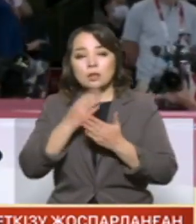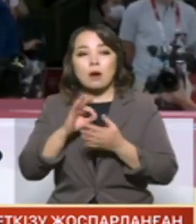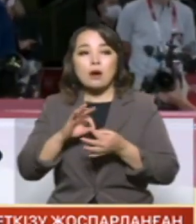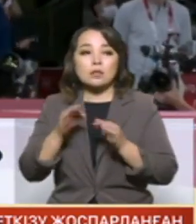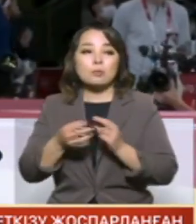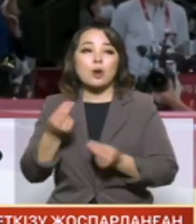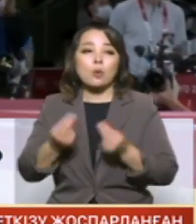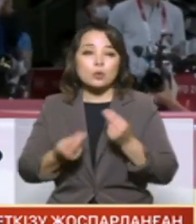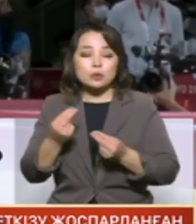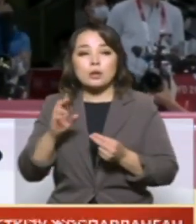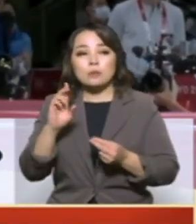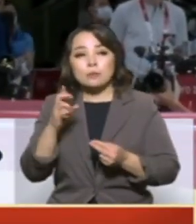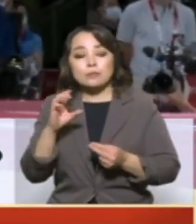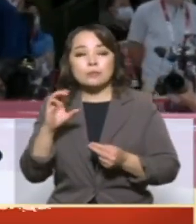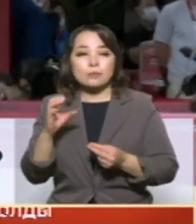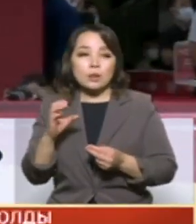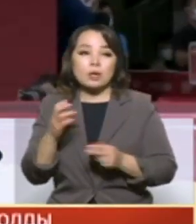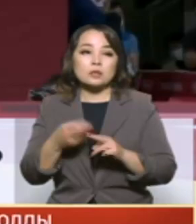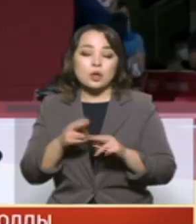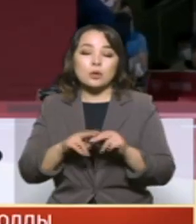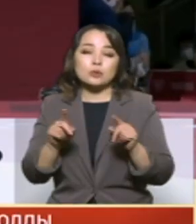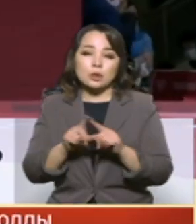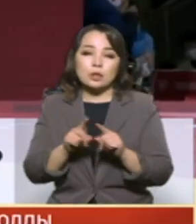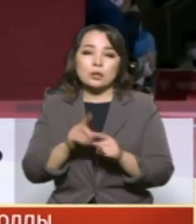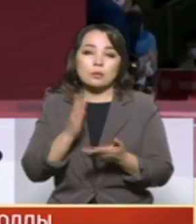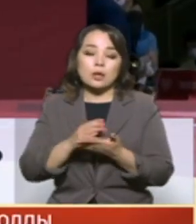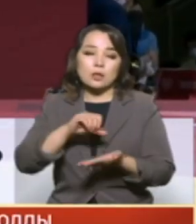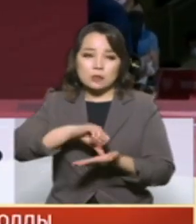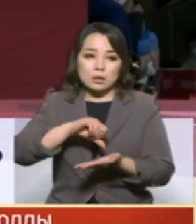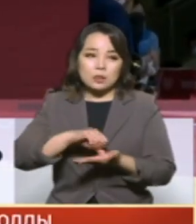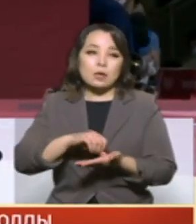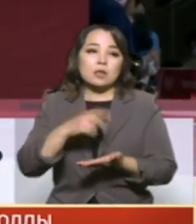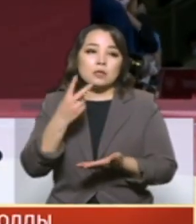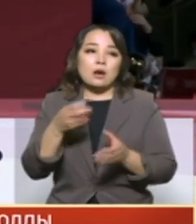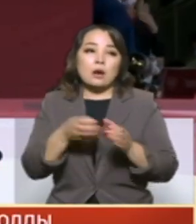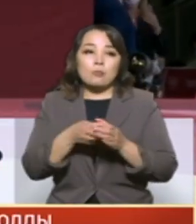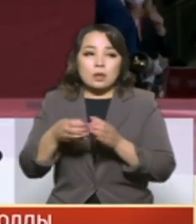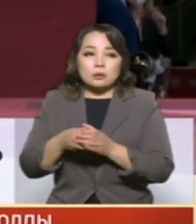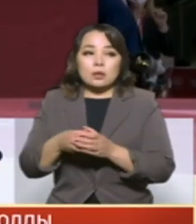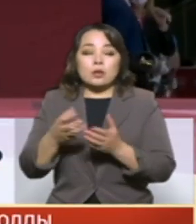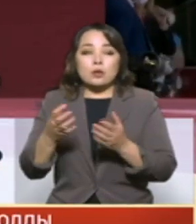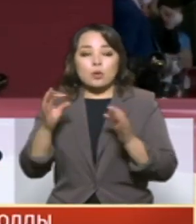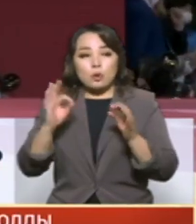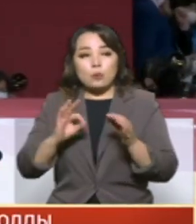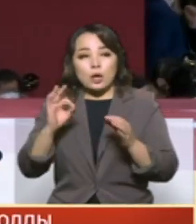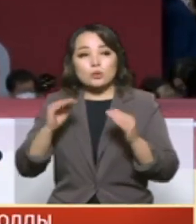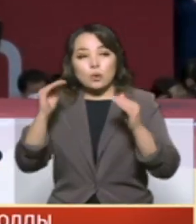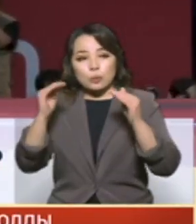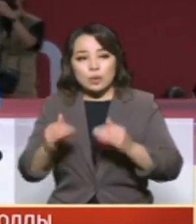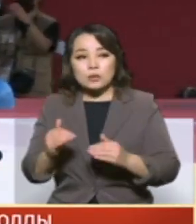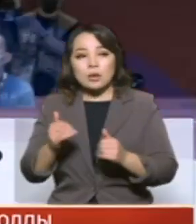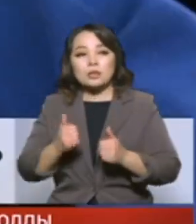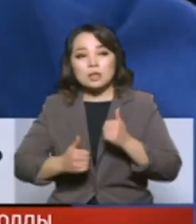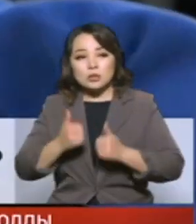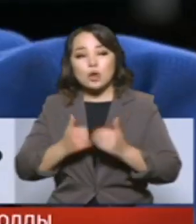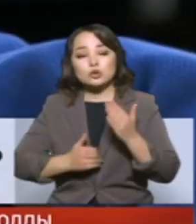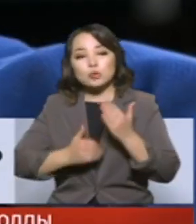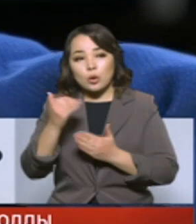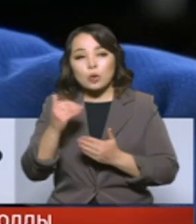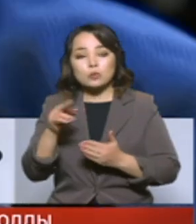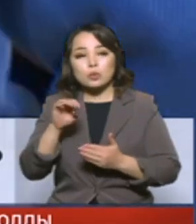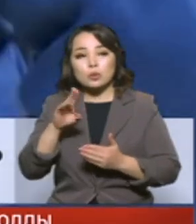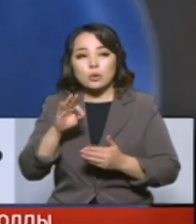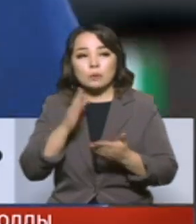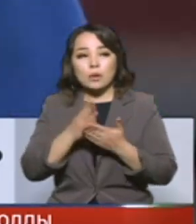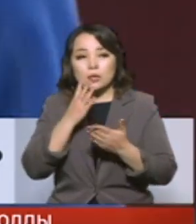олимпиада ойындарының күміс қола жүлдегері Елдос Сметов те бар. Бірақ әзірге екі командаласынан ұпай төмен, олардың ішінде рейтингі жоғары тұрған